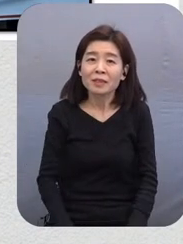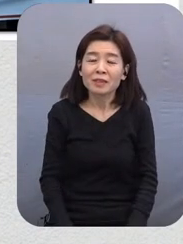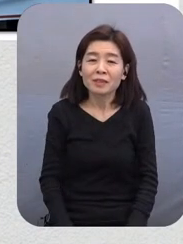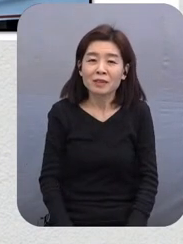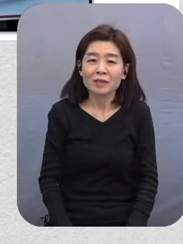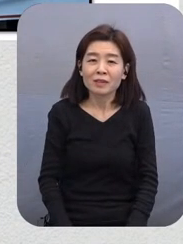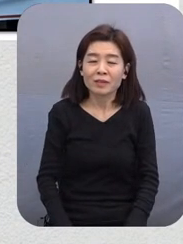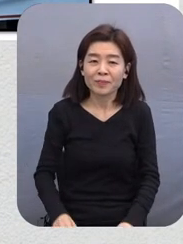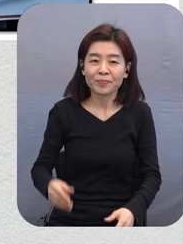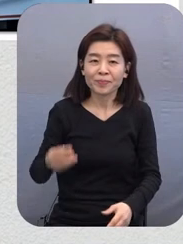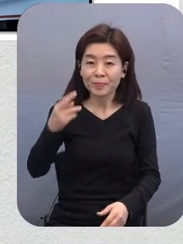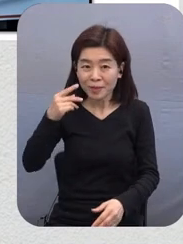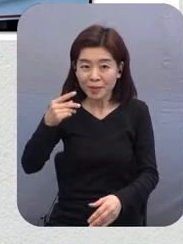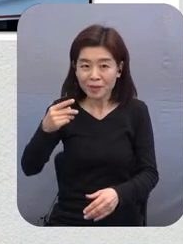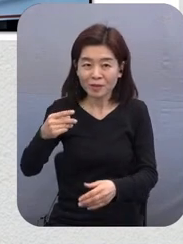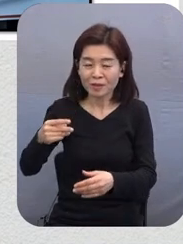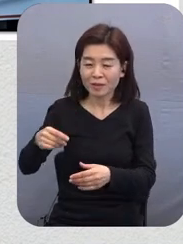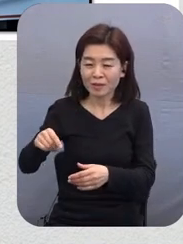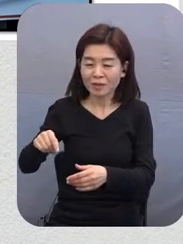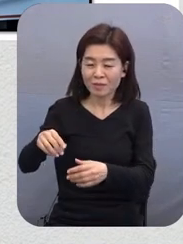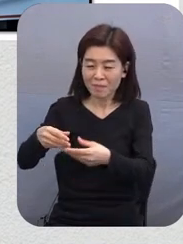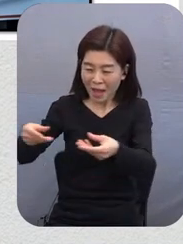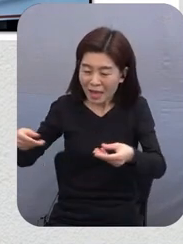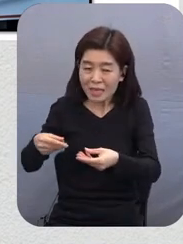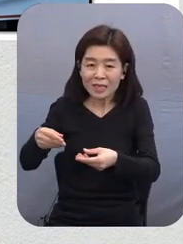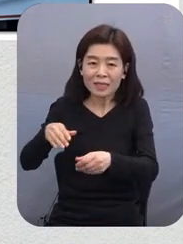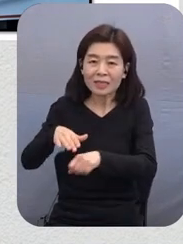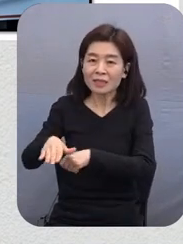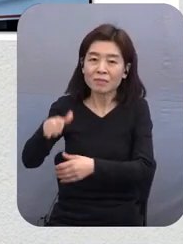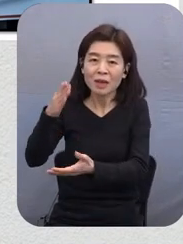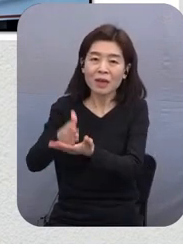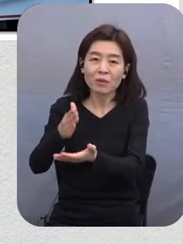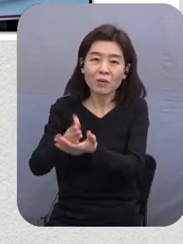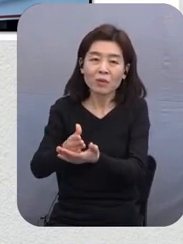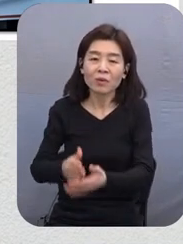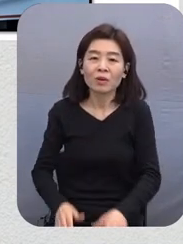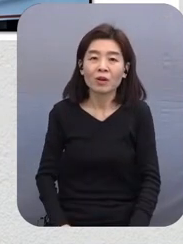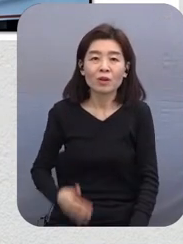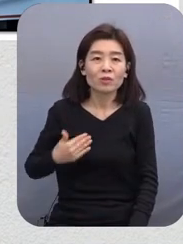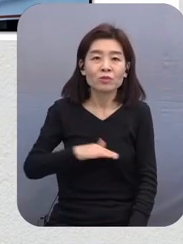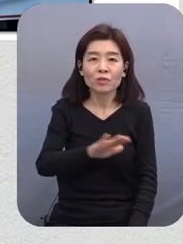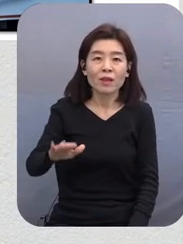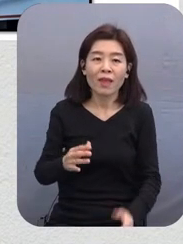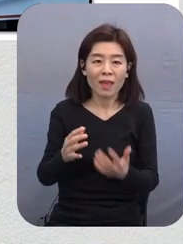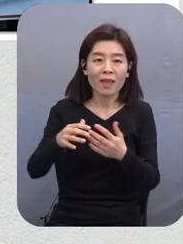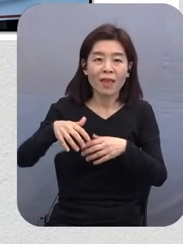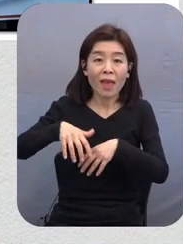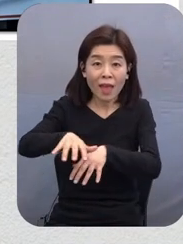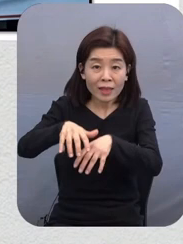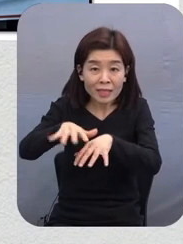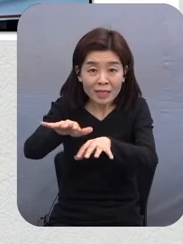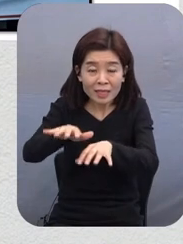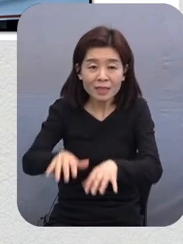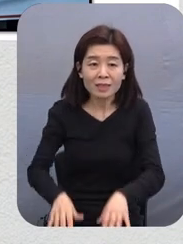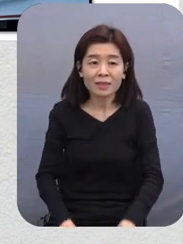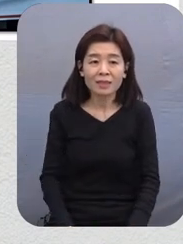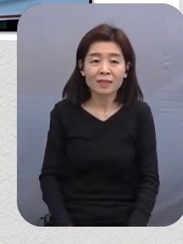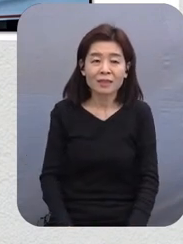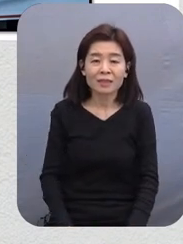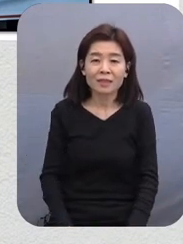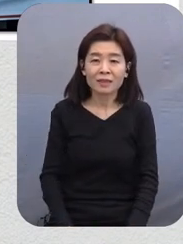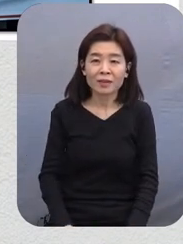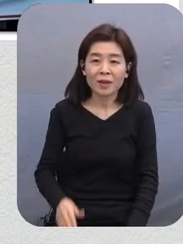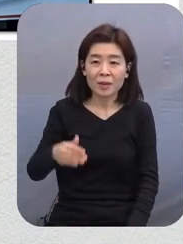이런 아메리칸 파이 끝냅시다. 그래서 우리의 행진은 양키고음 할 수가 없잖아요. 그